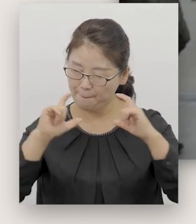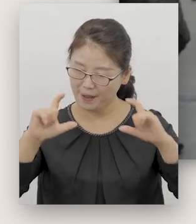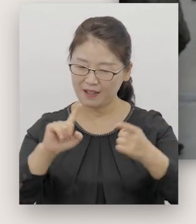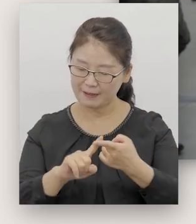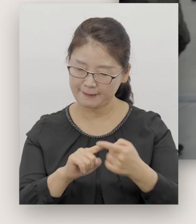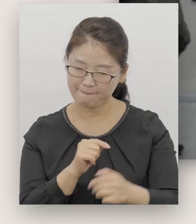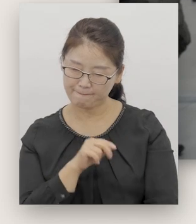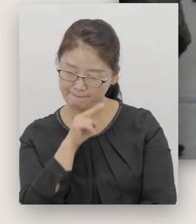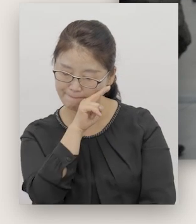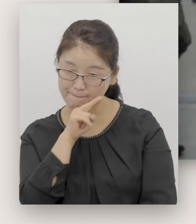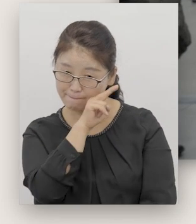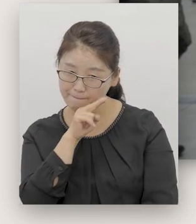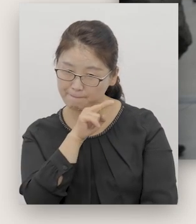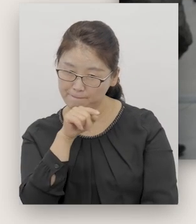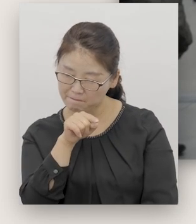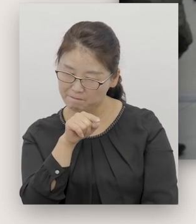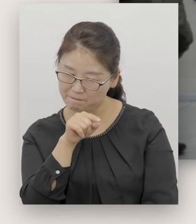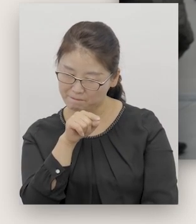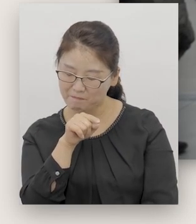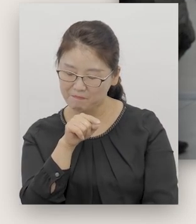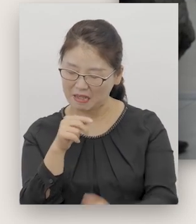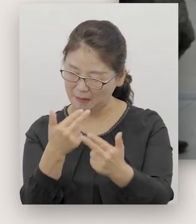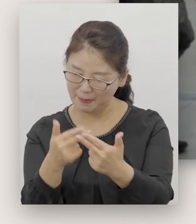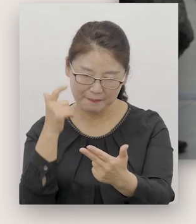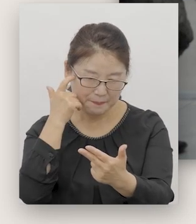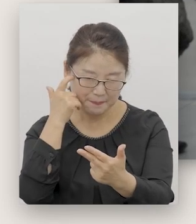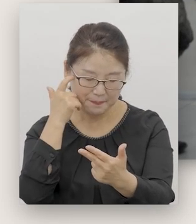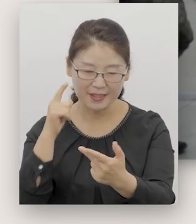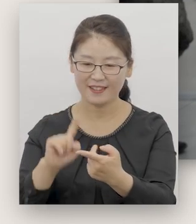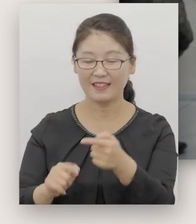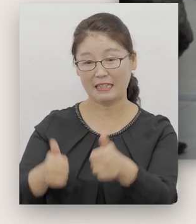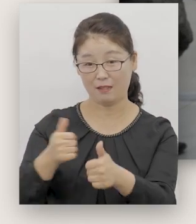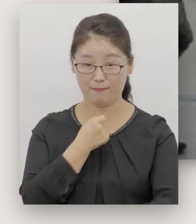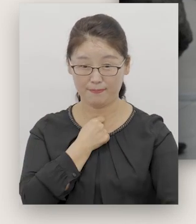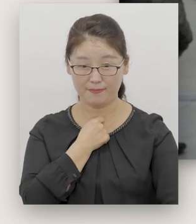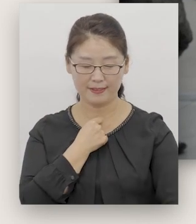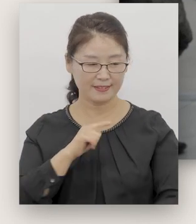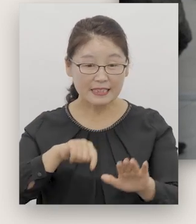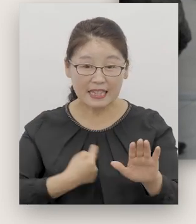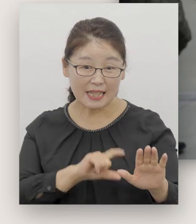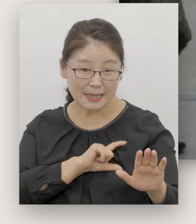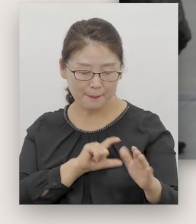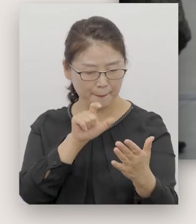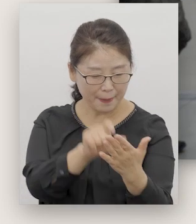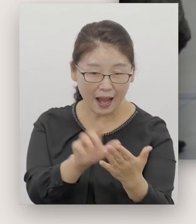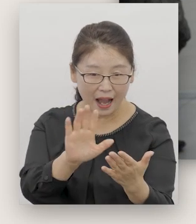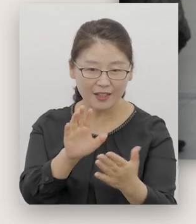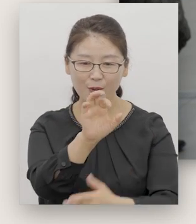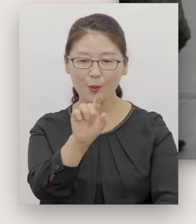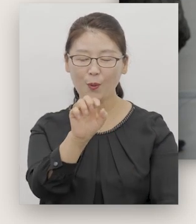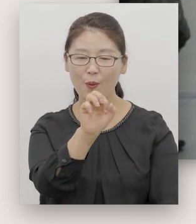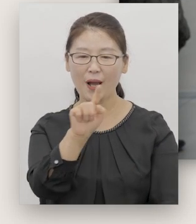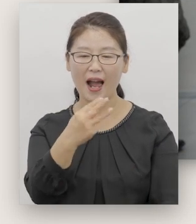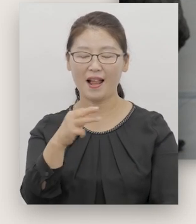이것을 테스트하려고 합니다. 그래서 본인의 이름을 쓸 수는 없기 때문에 알머트라는 가명을 사용해서 그